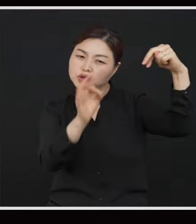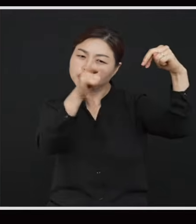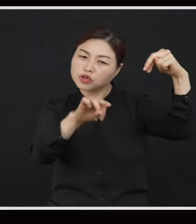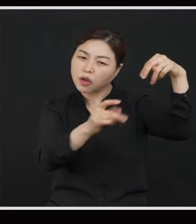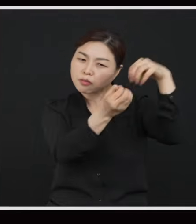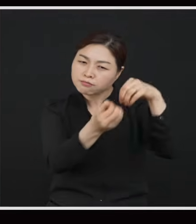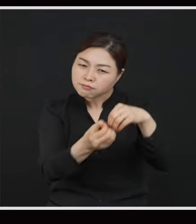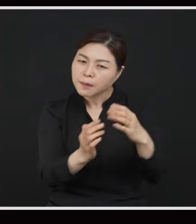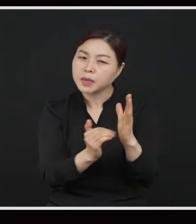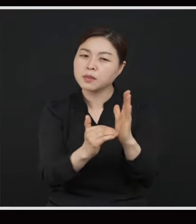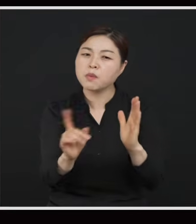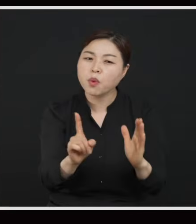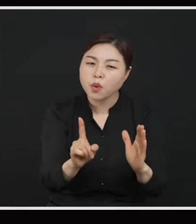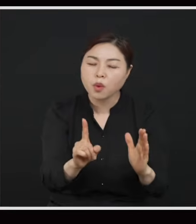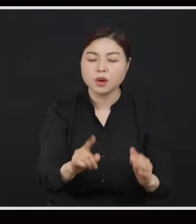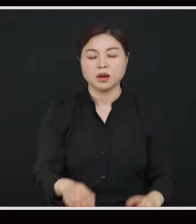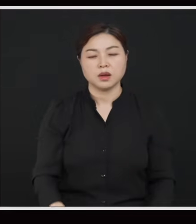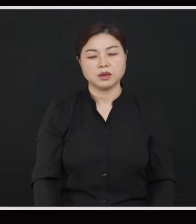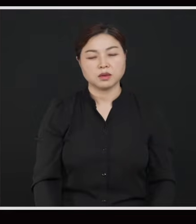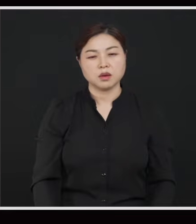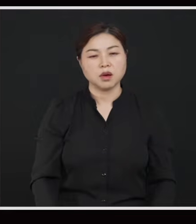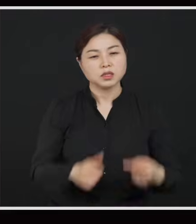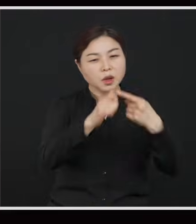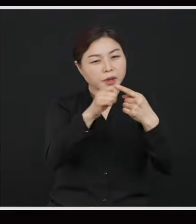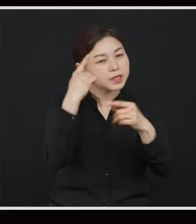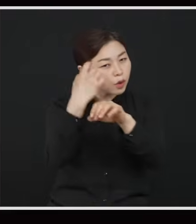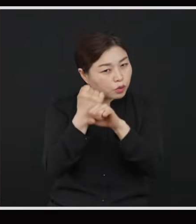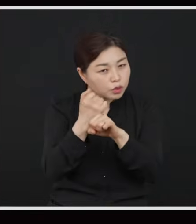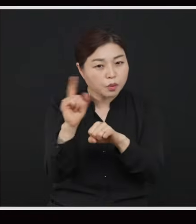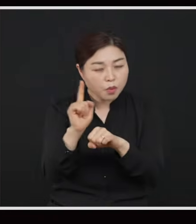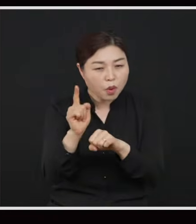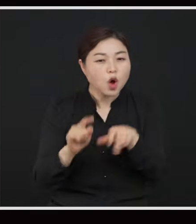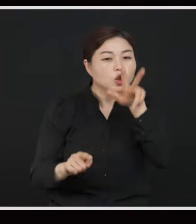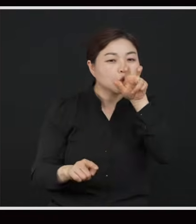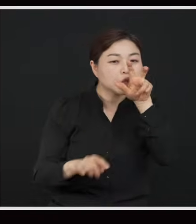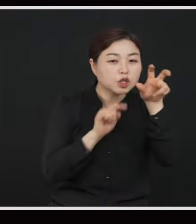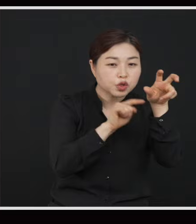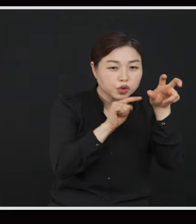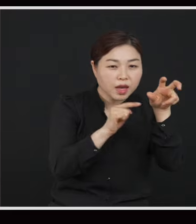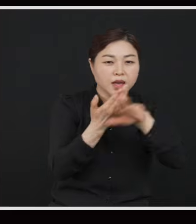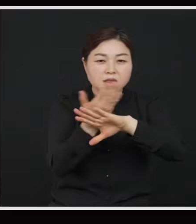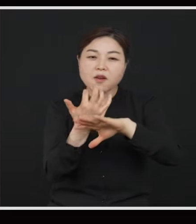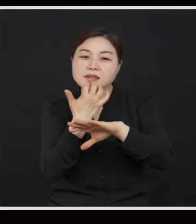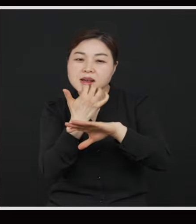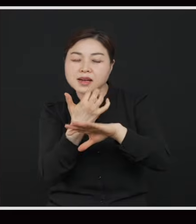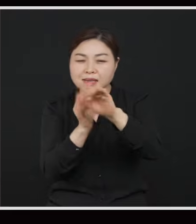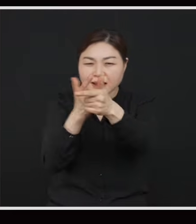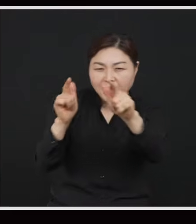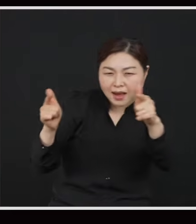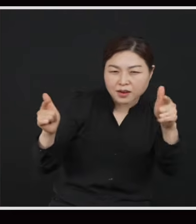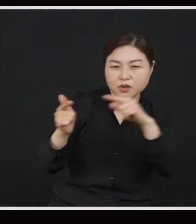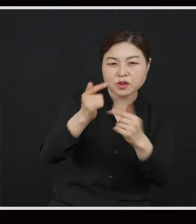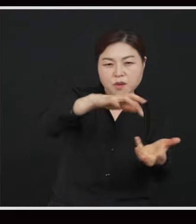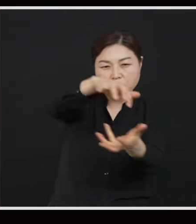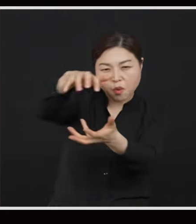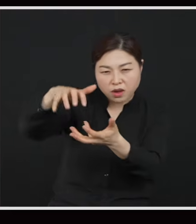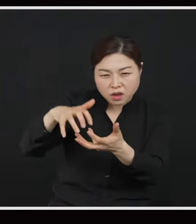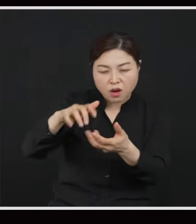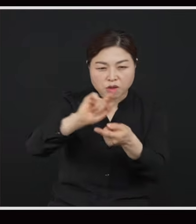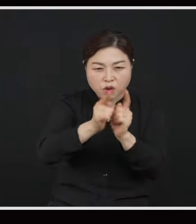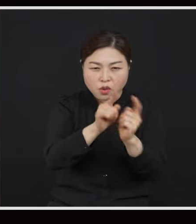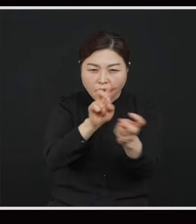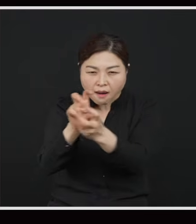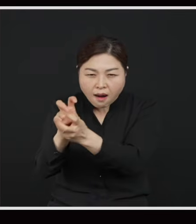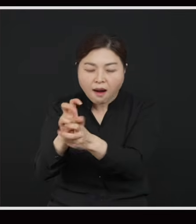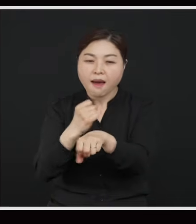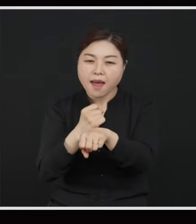비밀이 뭐야? 해가지고 첫 실험을 하는 게 생쥐들 중에 털 색깔이 다른 것들을 모아다가 이렇게